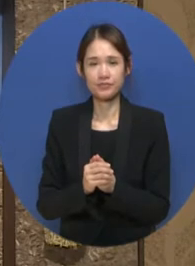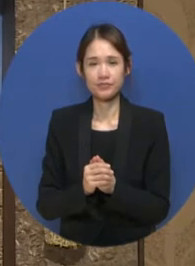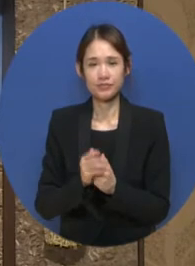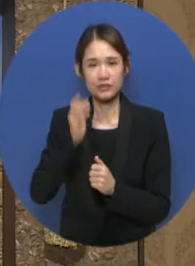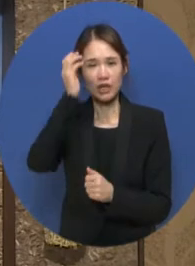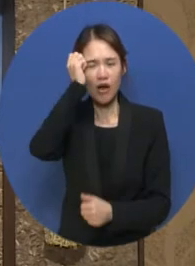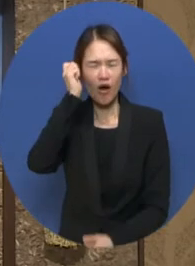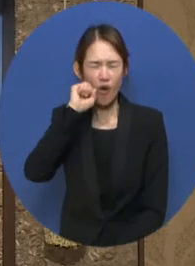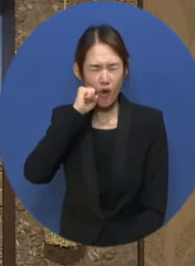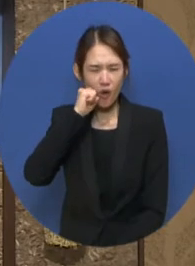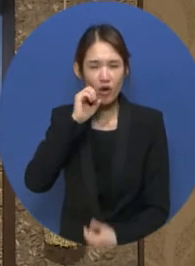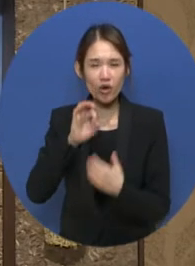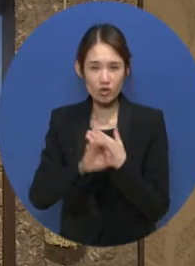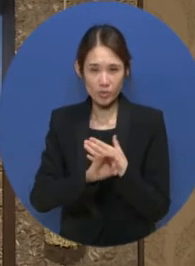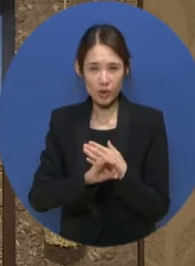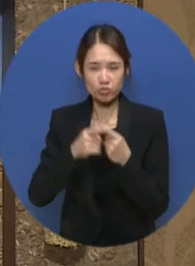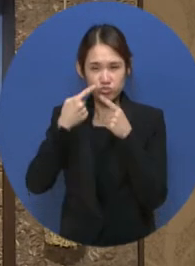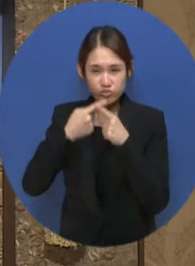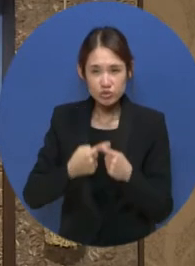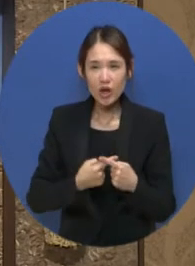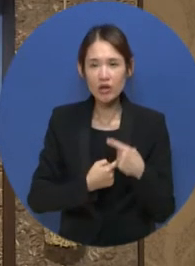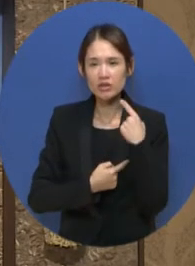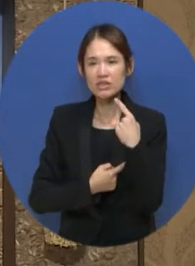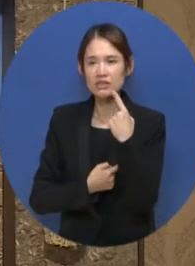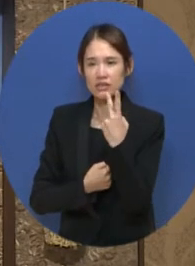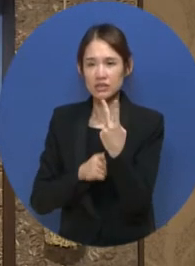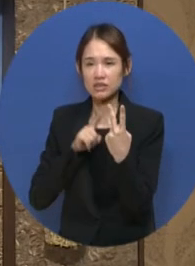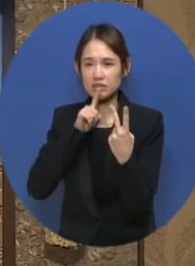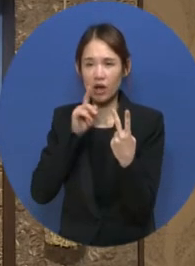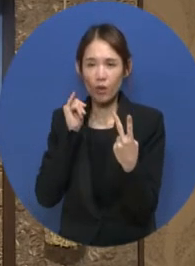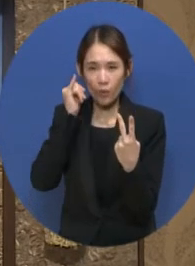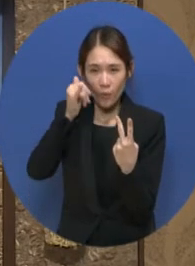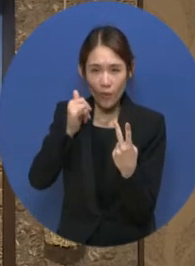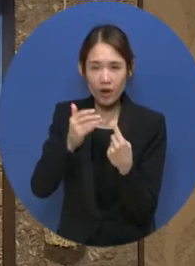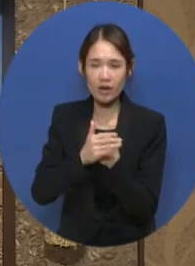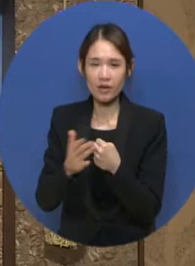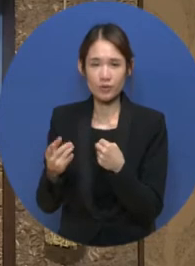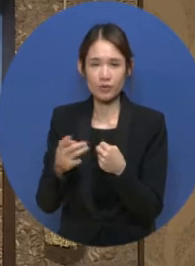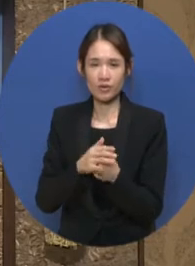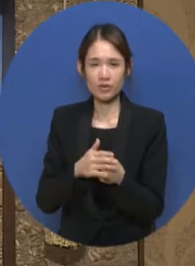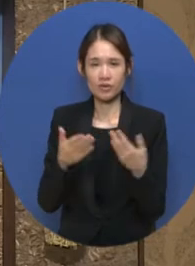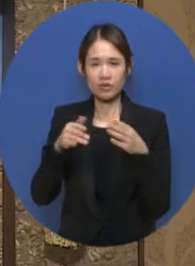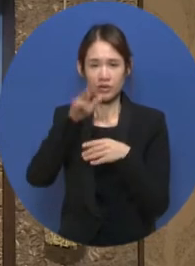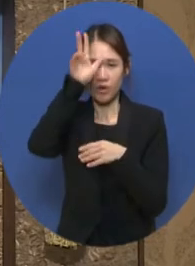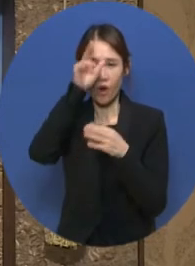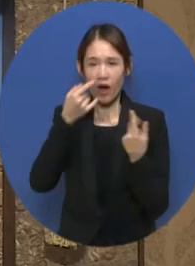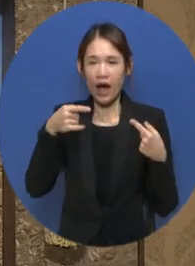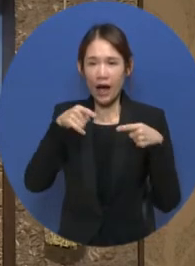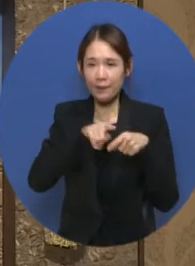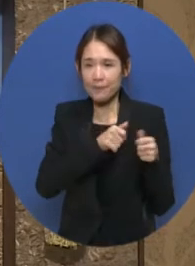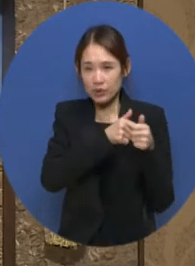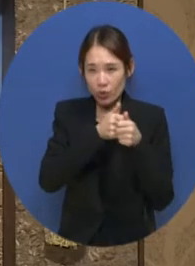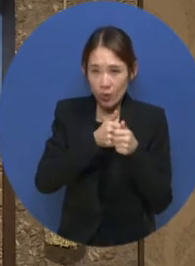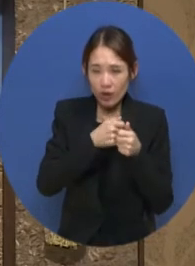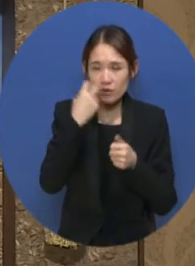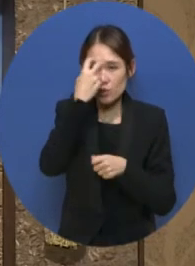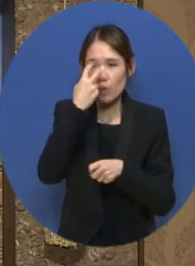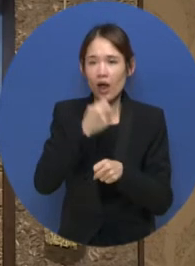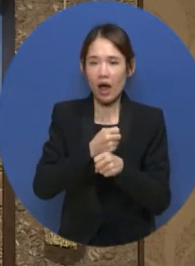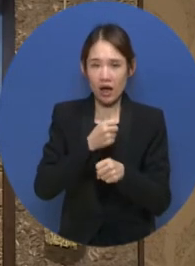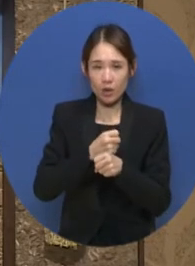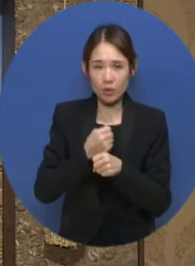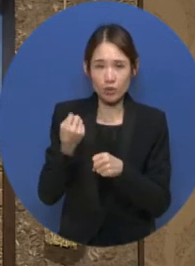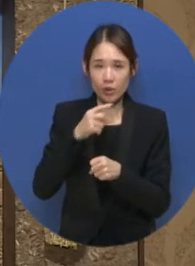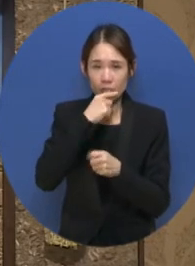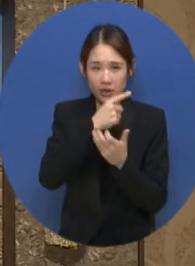기억나지 않으실 때는 112 롱 신고를 하셔도 4 영어 기관에서 경찰과 함께 동행으로 조사를 하기도 하구요 음